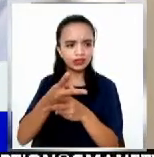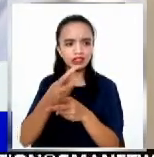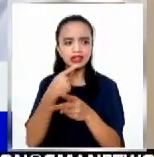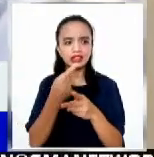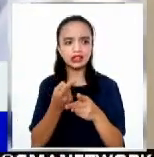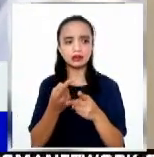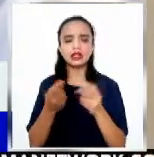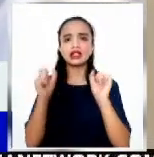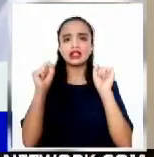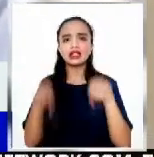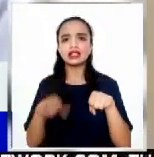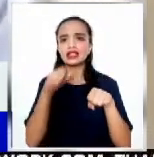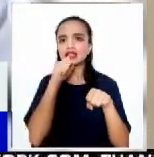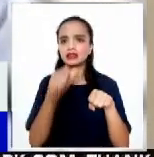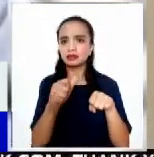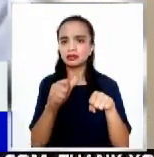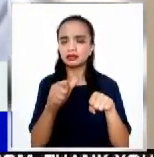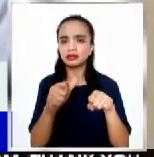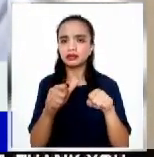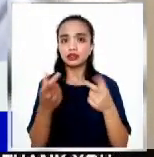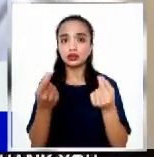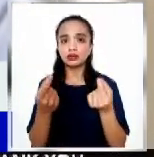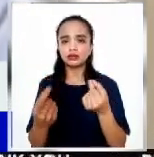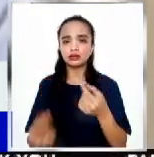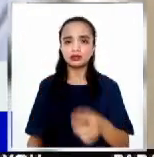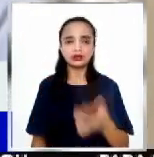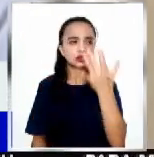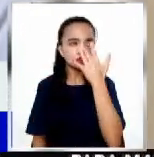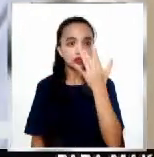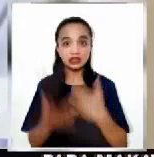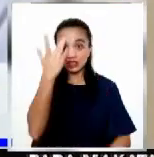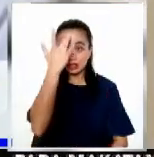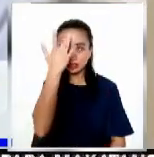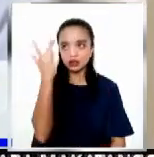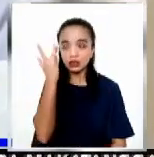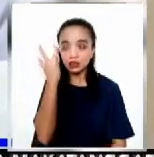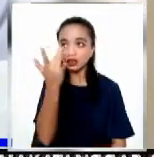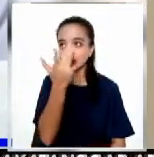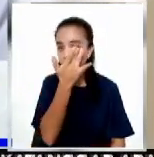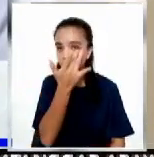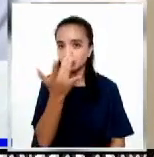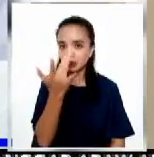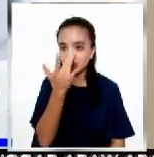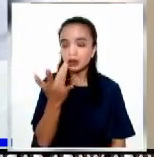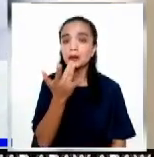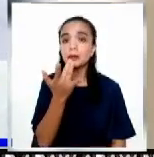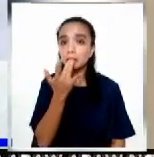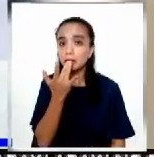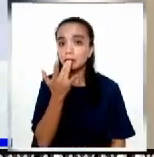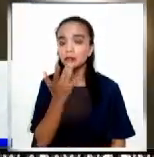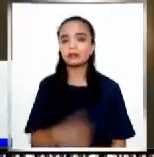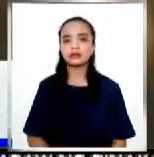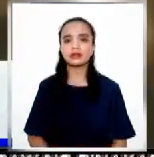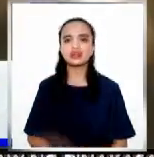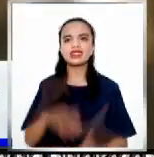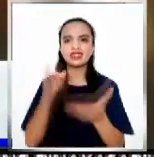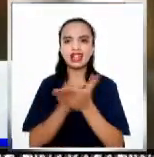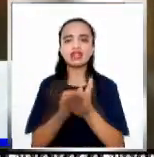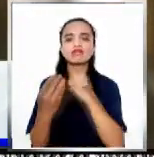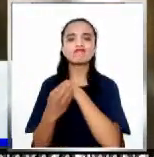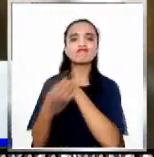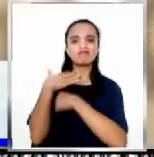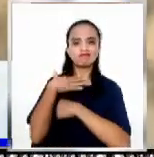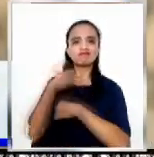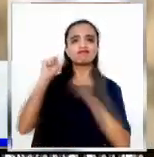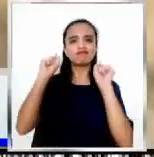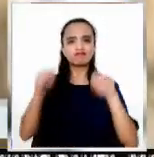kamay, hawak siya sa ilong niya, hawak siya sa mata niya, hawak siya sa bibig niya. O yun yung direct contact. Mabuti yung habang